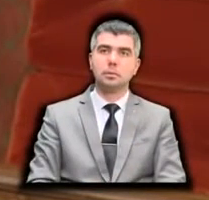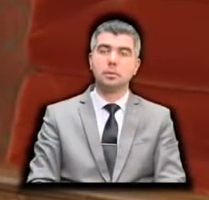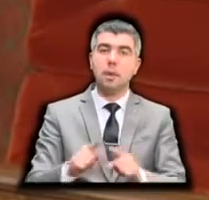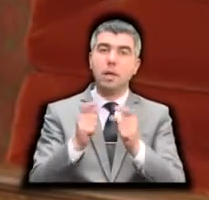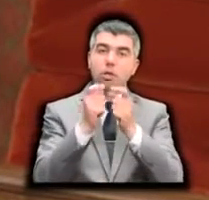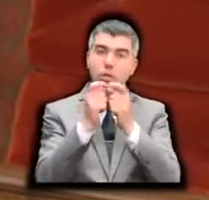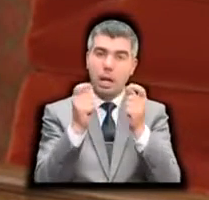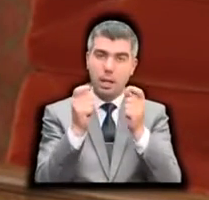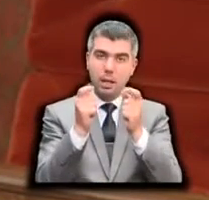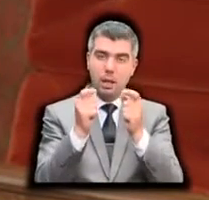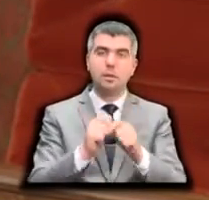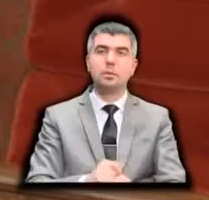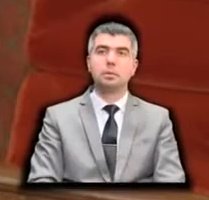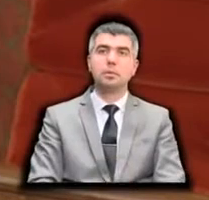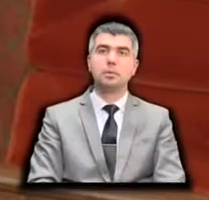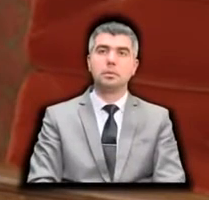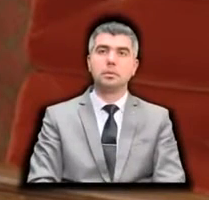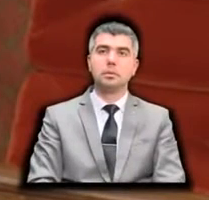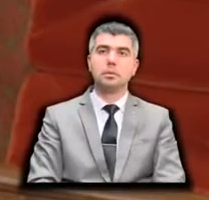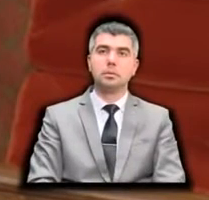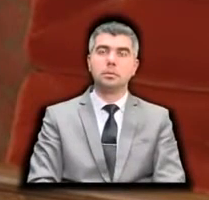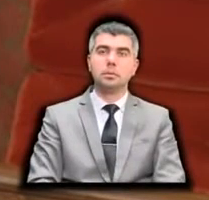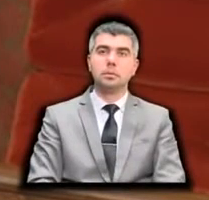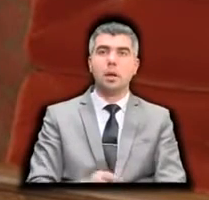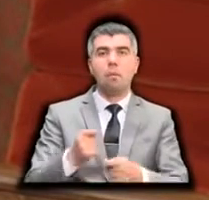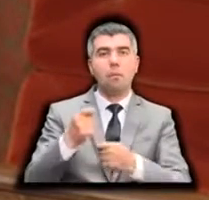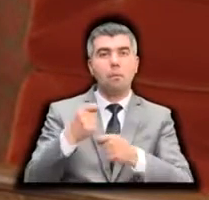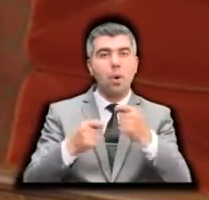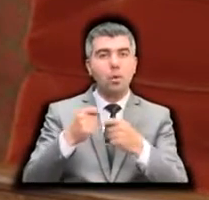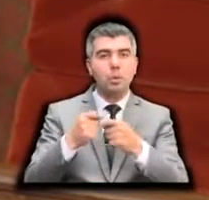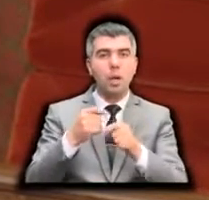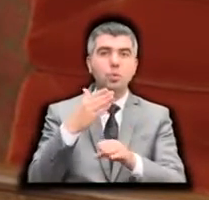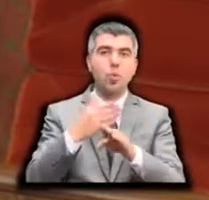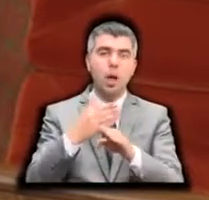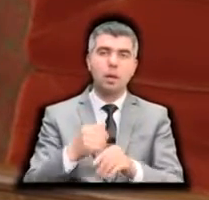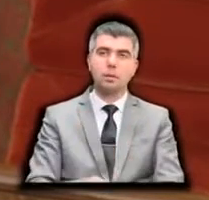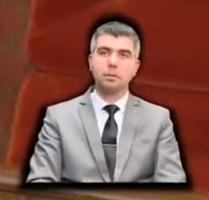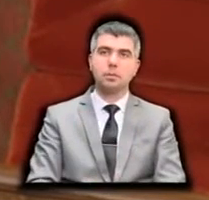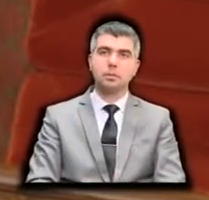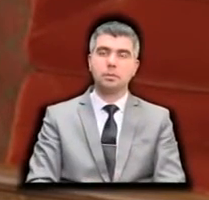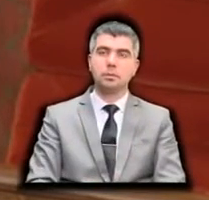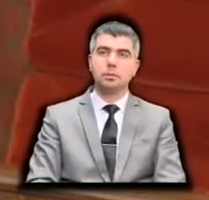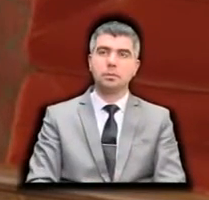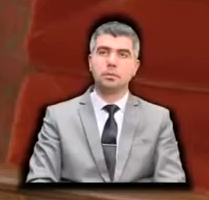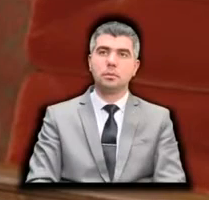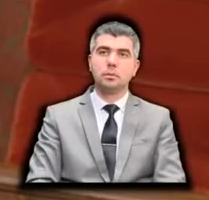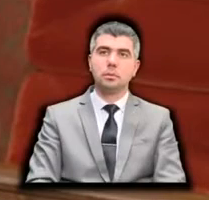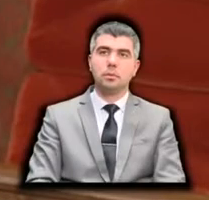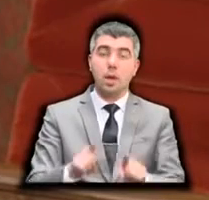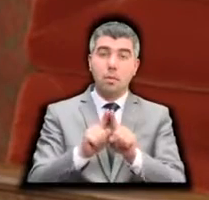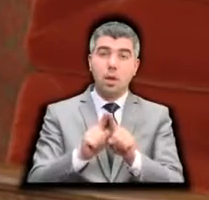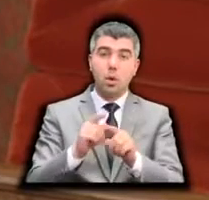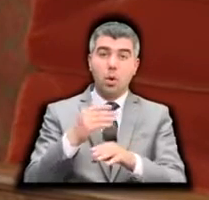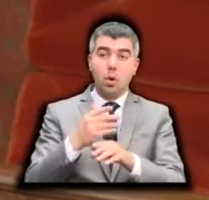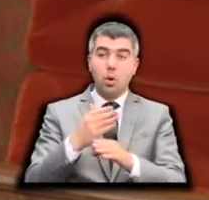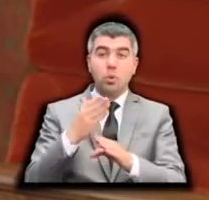شركه ديال اللي كتكرر السكر تتصفي، هذه ملي كتستورد